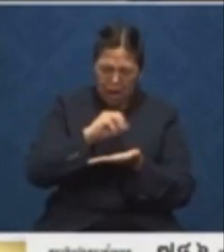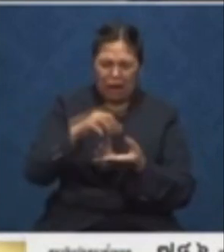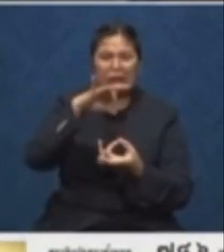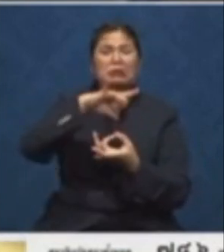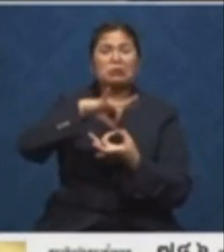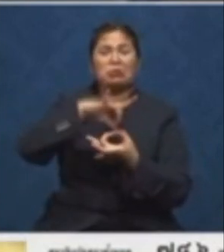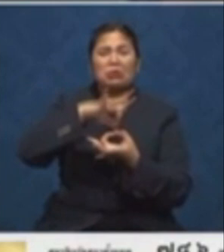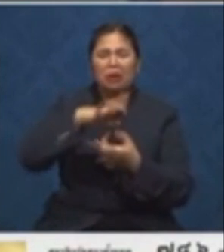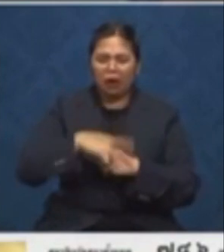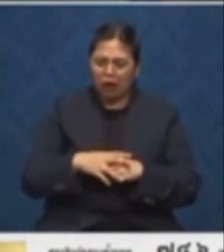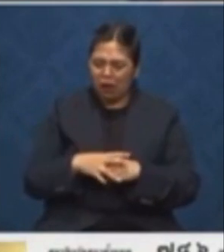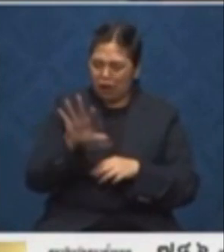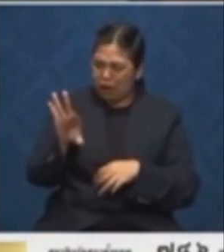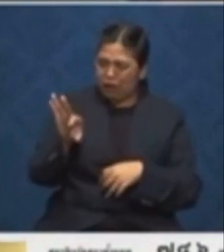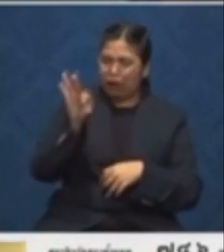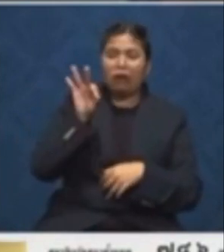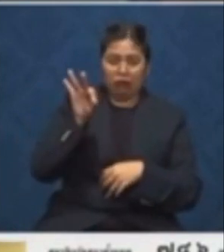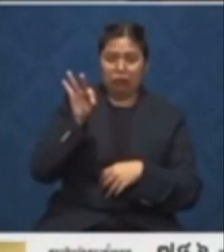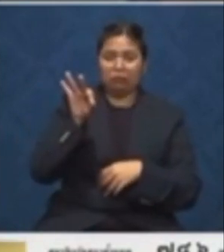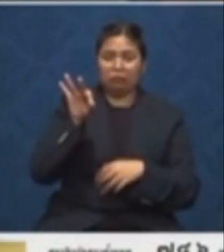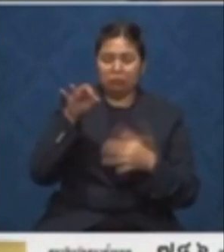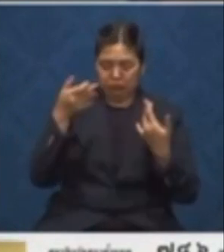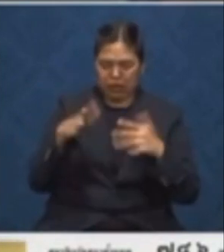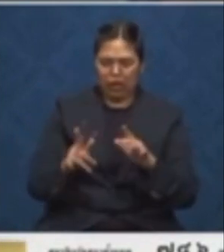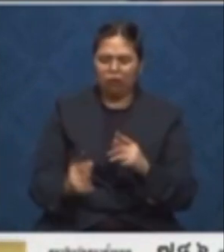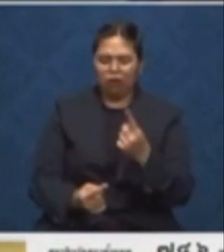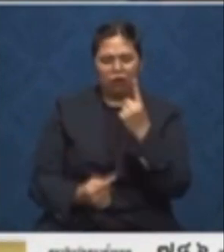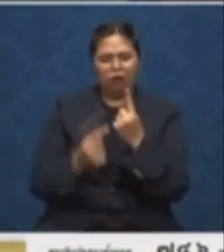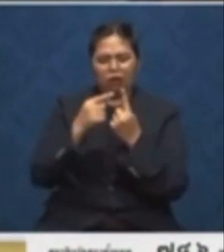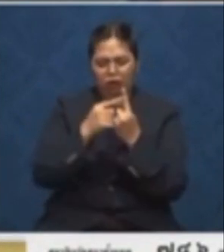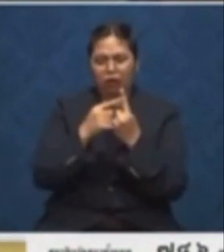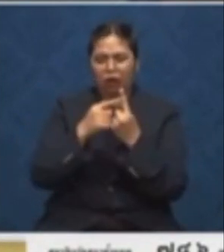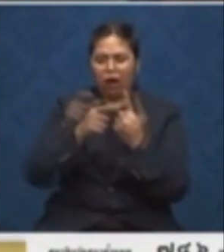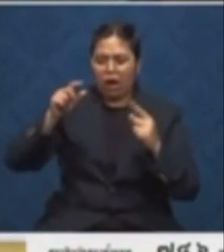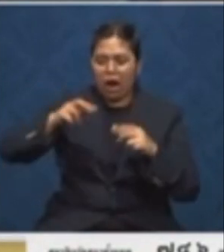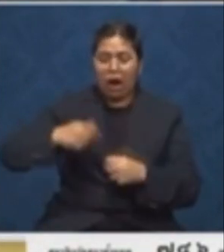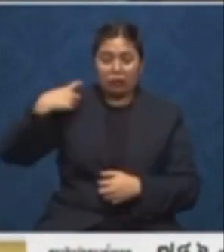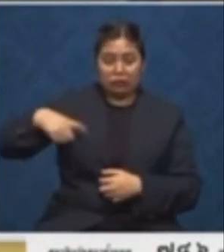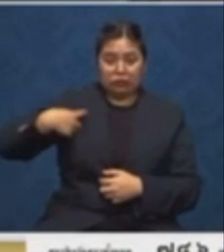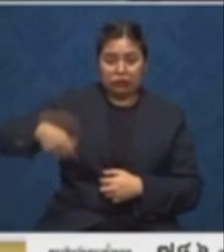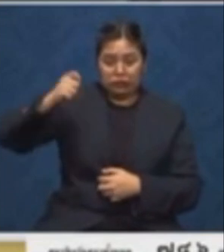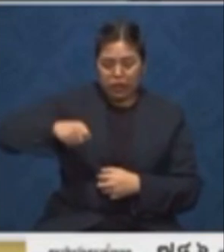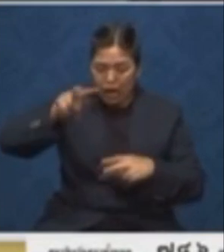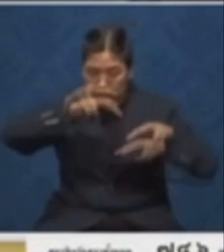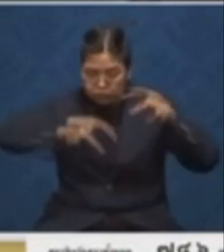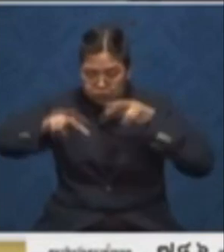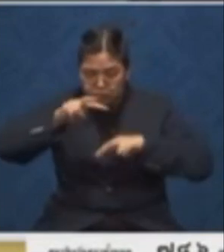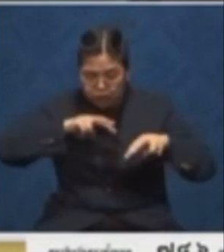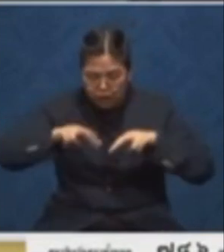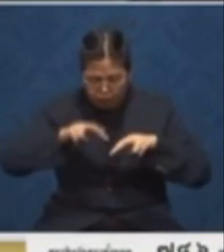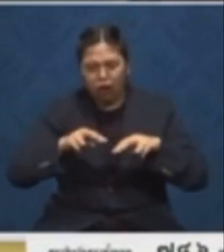าศาลปกครองสูงสุดมีคำพิพากษาถึงที่สุดว่าถูกต้องทุกประ